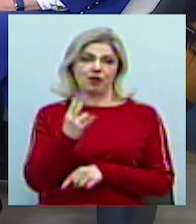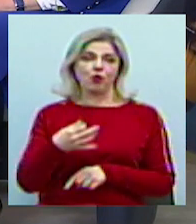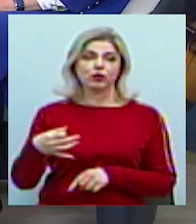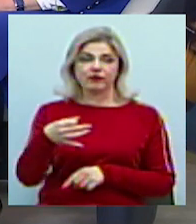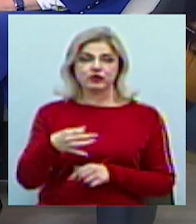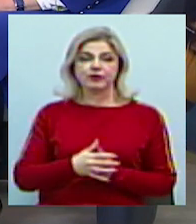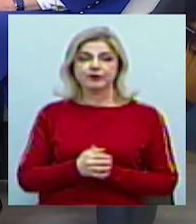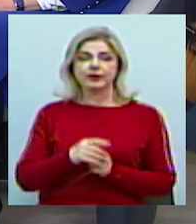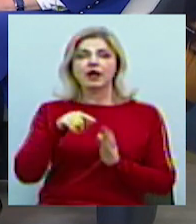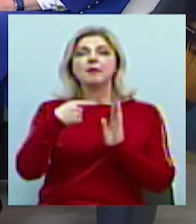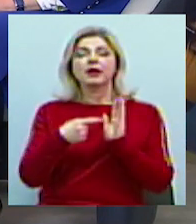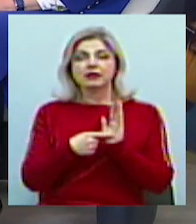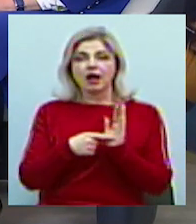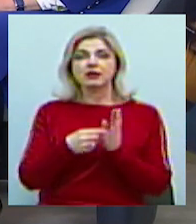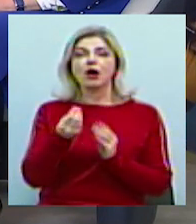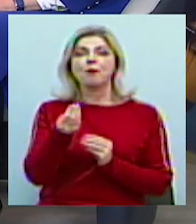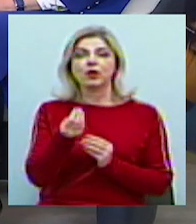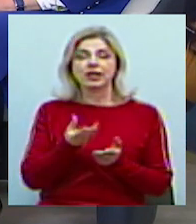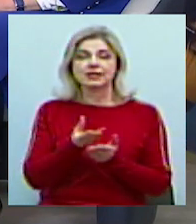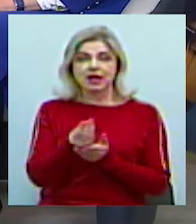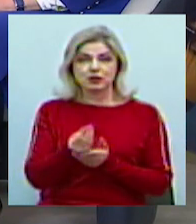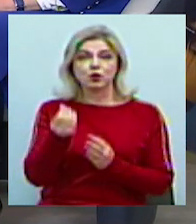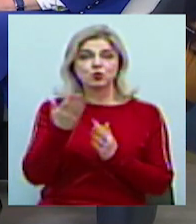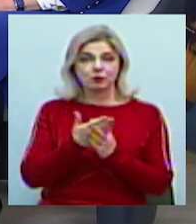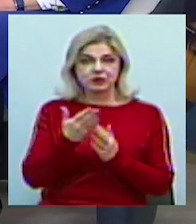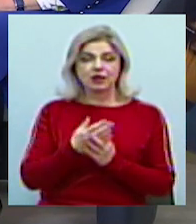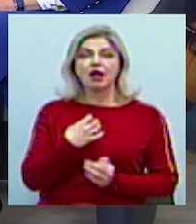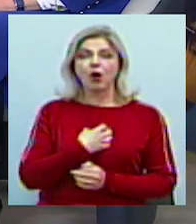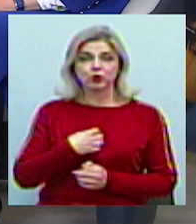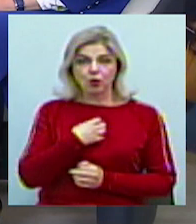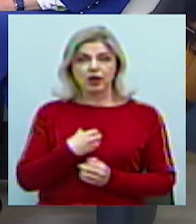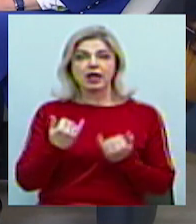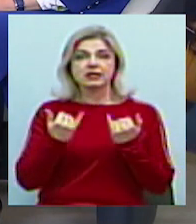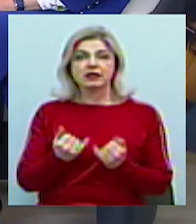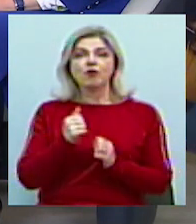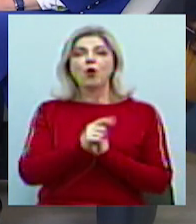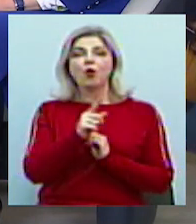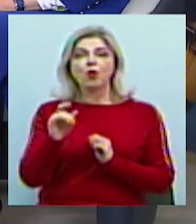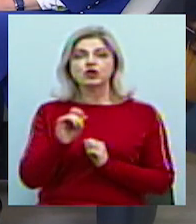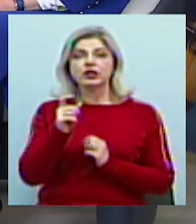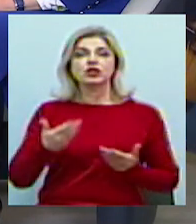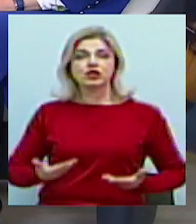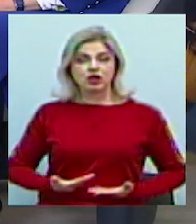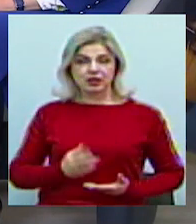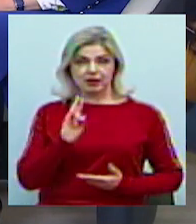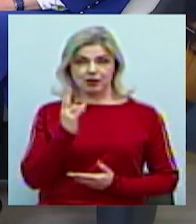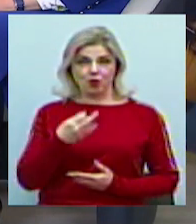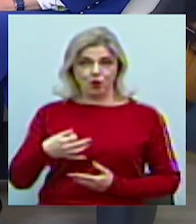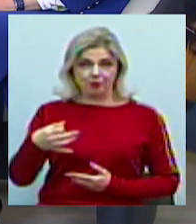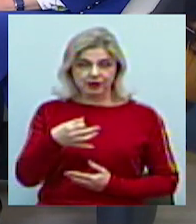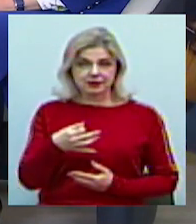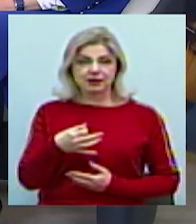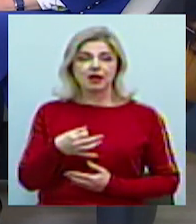монетизації субсидій, воно дійсно є актуальним, і на сьогодні фактично кожен із мешканців Миколаївської області так чи